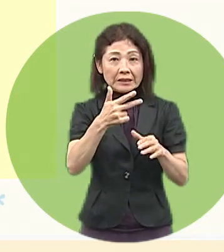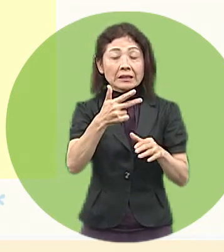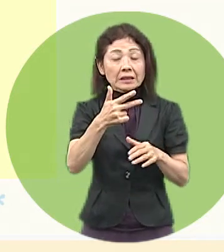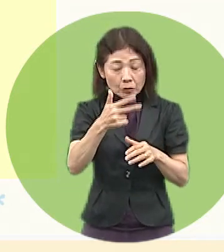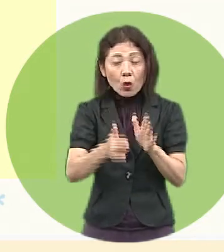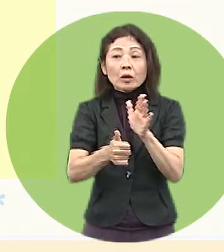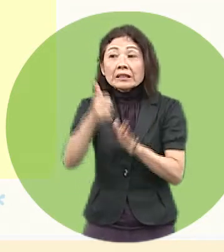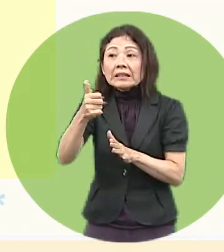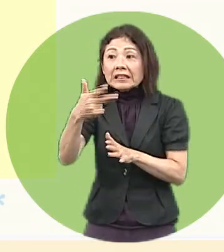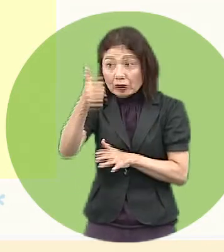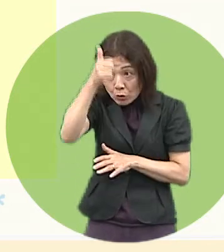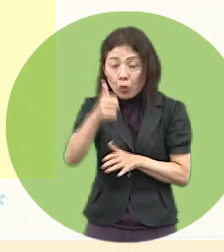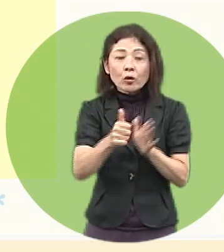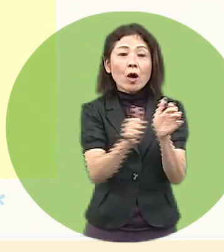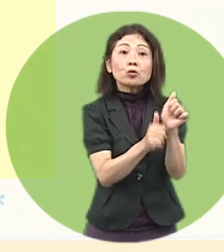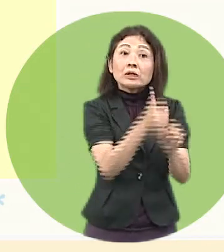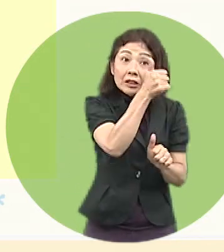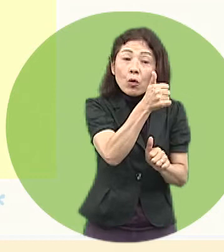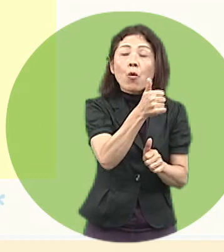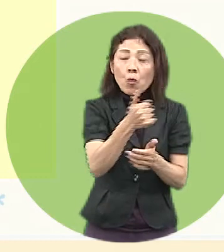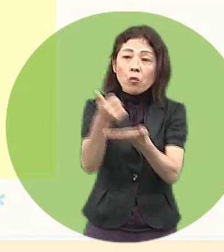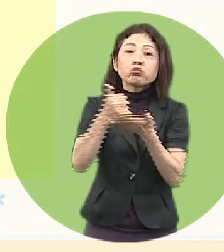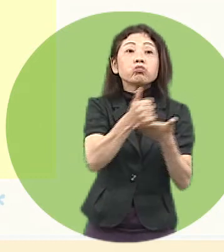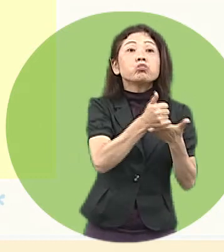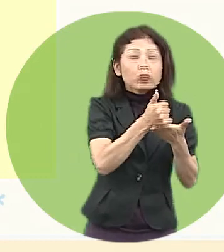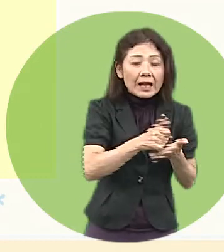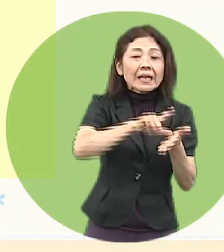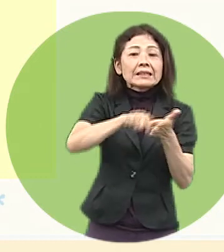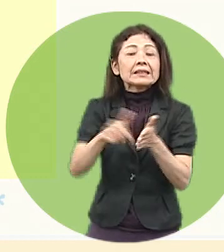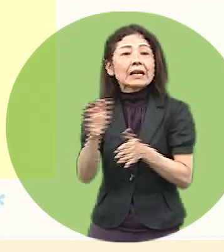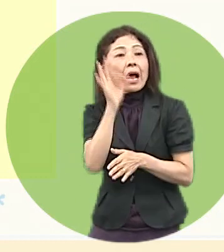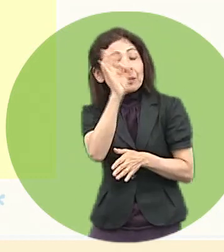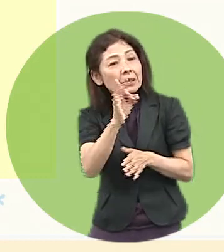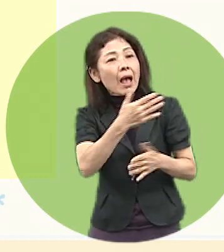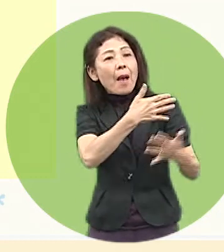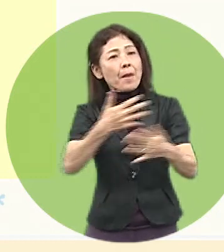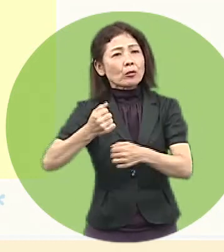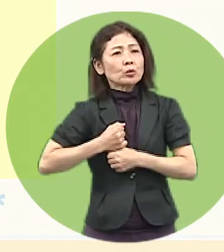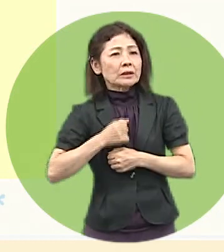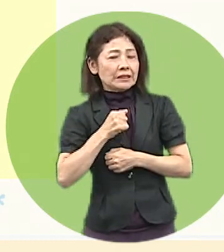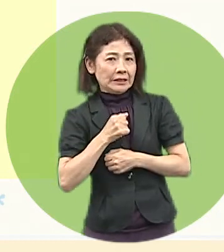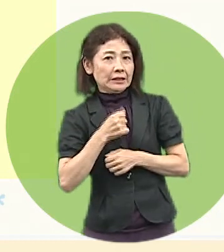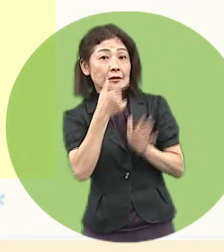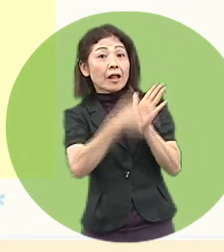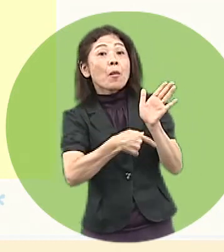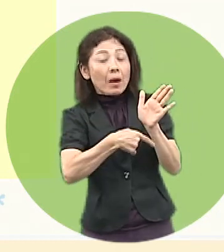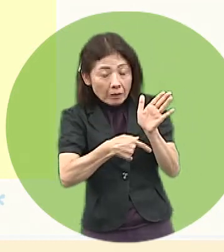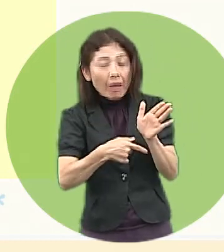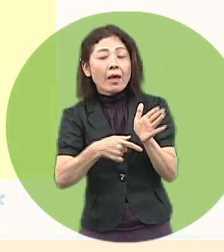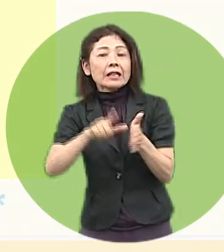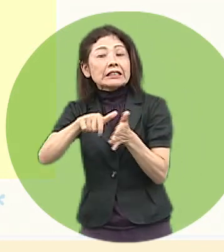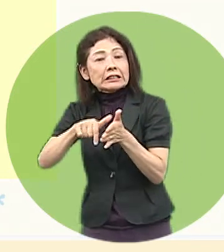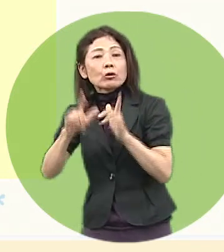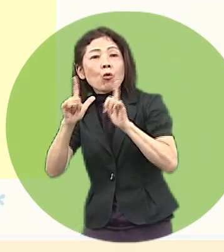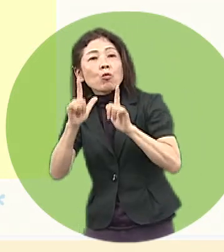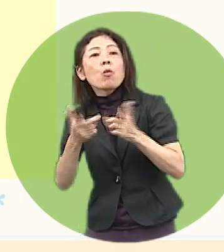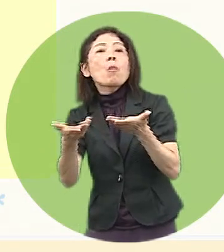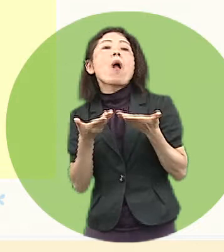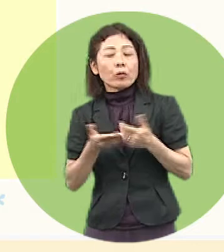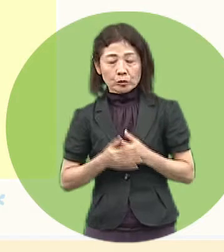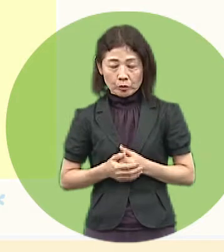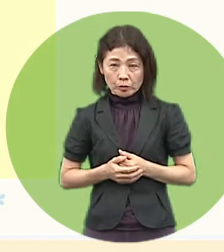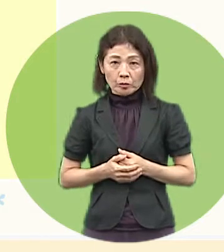副市長などを招きして地域から見た米軍基地と題して各自治体の取り組みを発表していただき